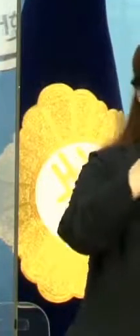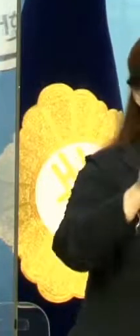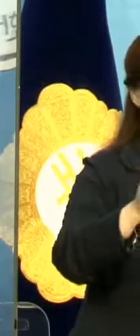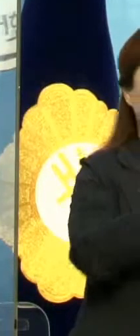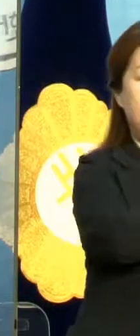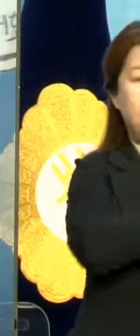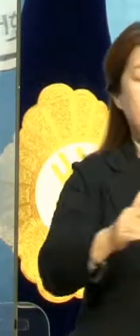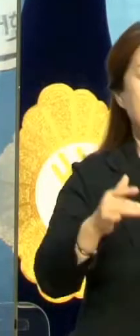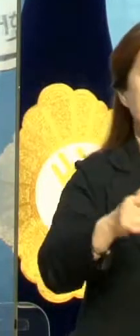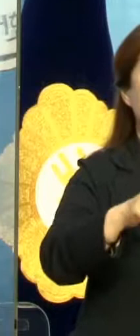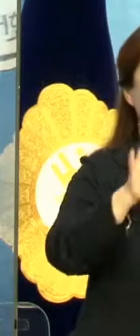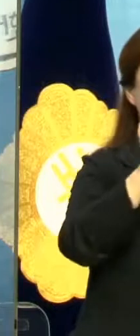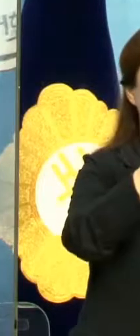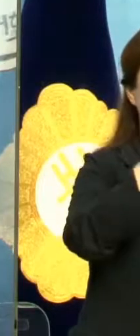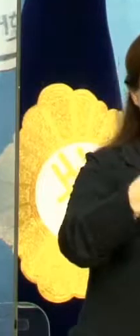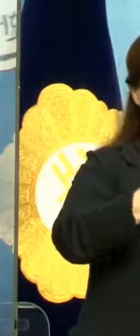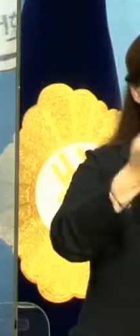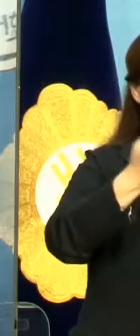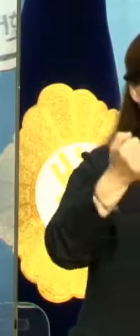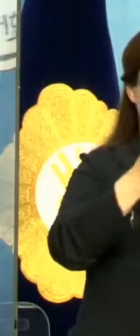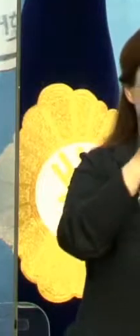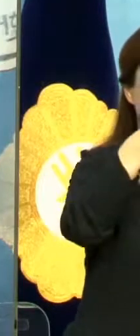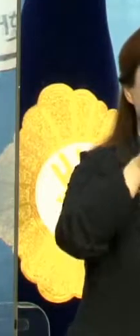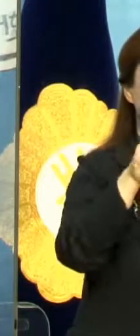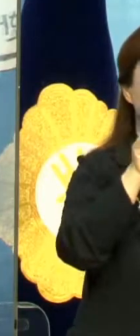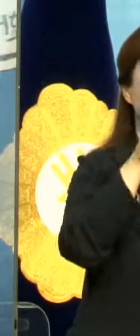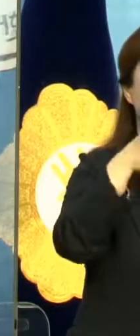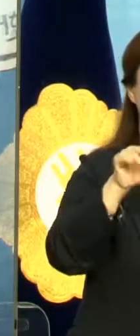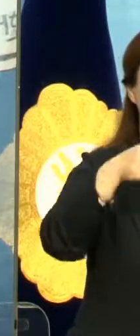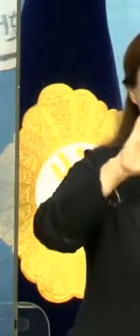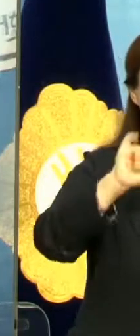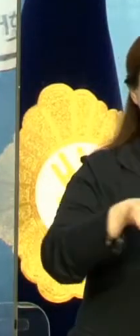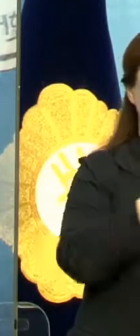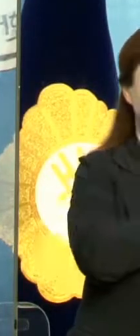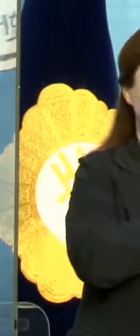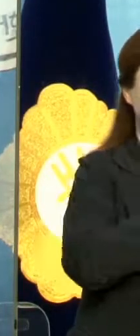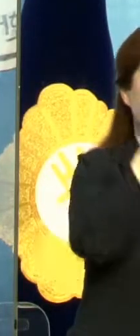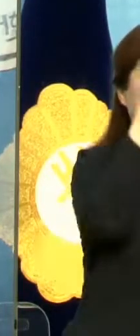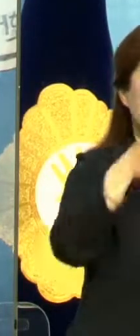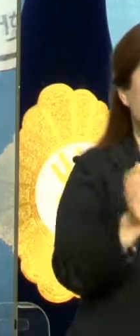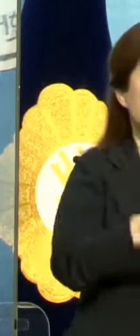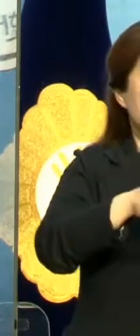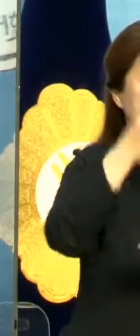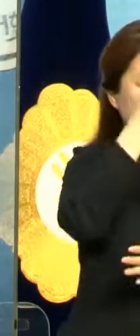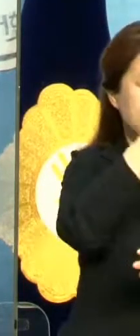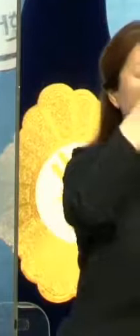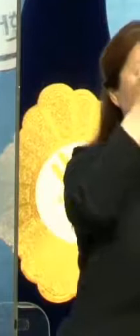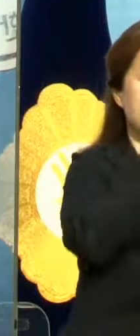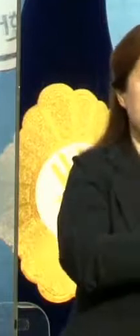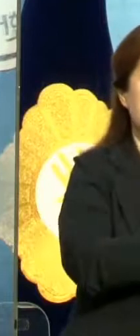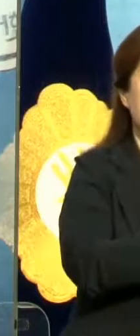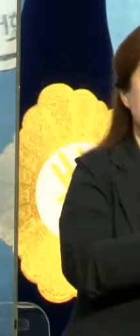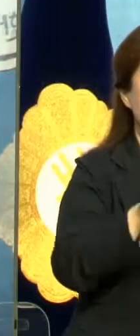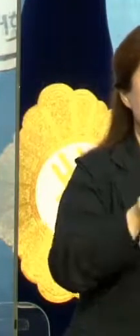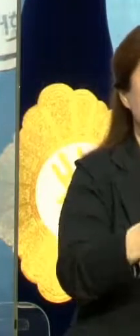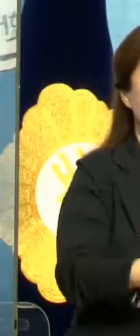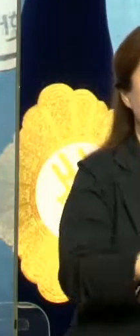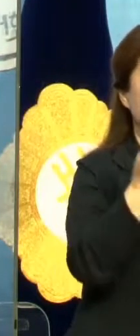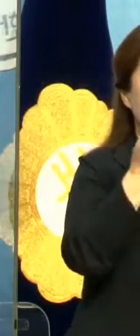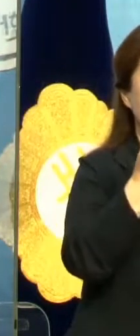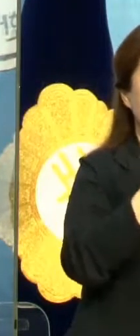블 책임 의혹을 받고 있는 이상직 의원 더 윤리 감찰 단에서 조사에 따라서 빠르고 신속하고